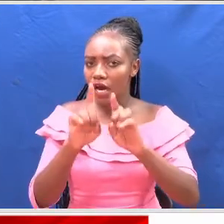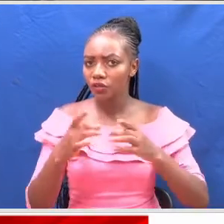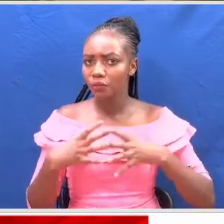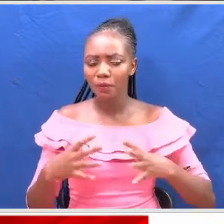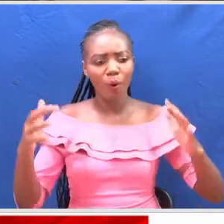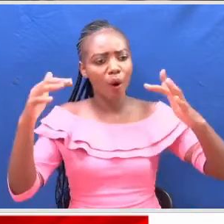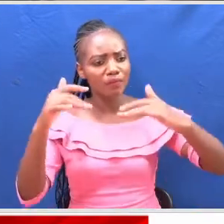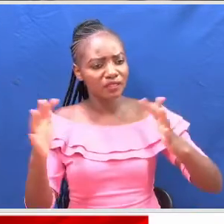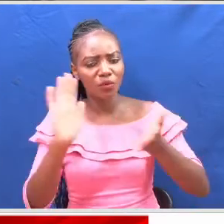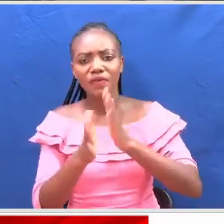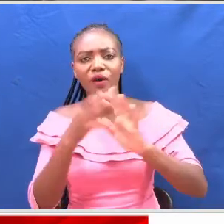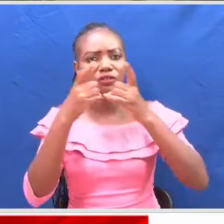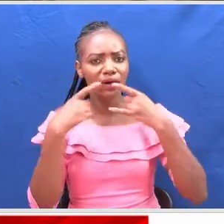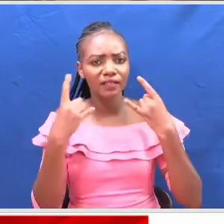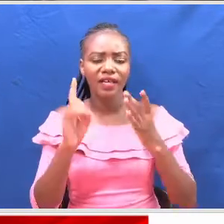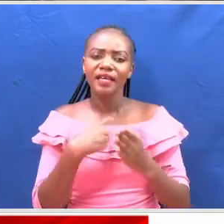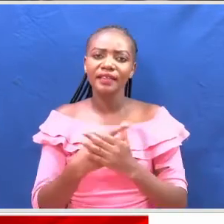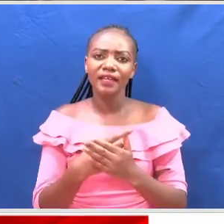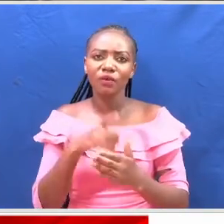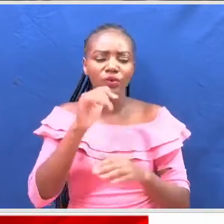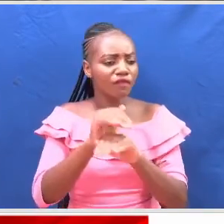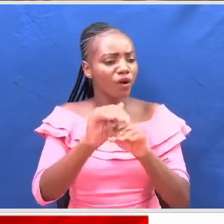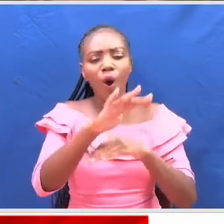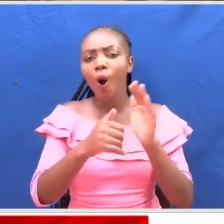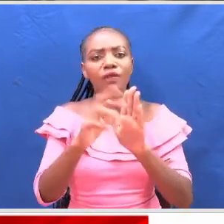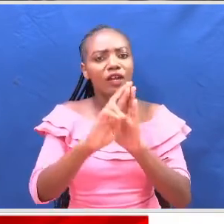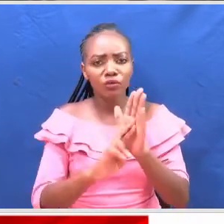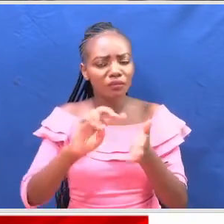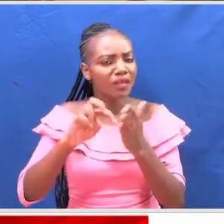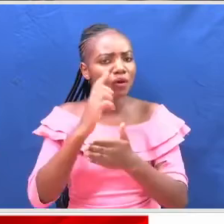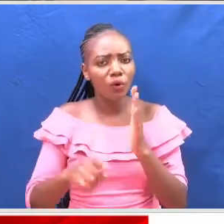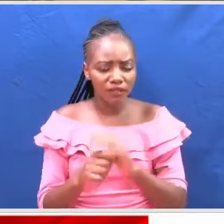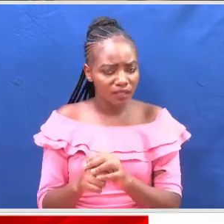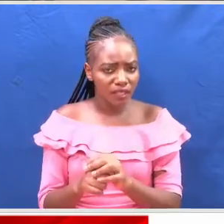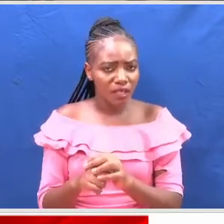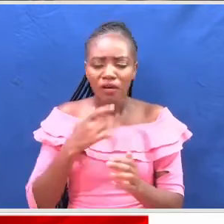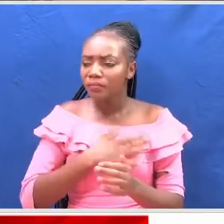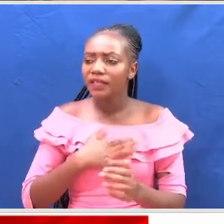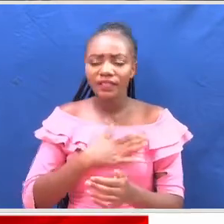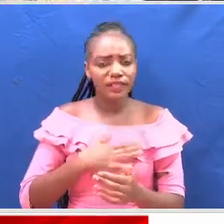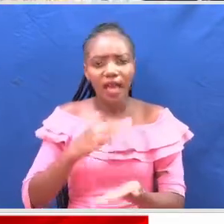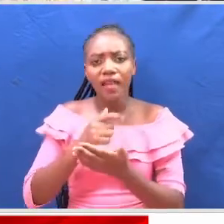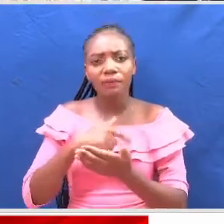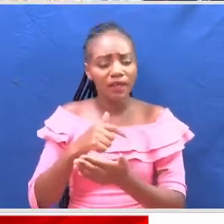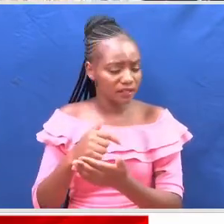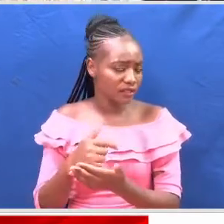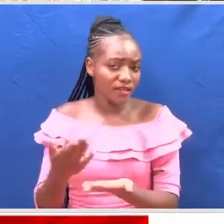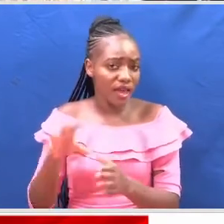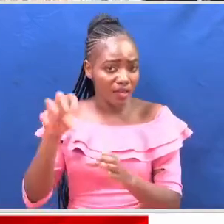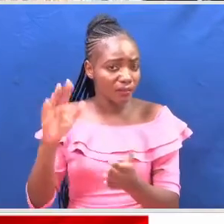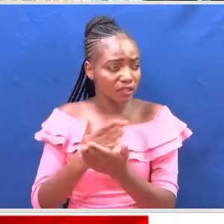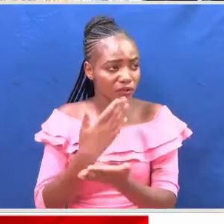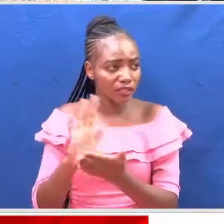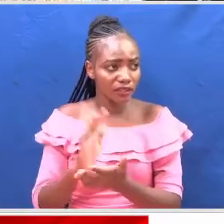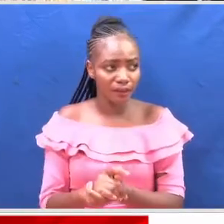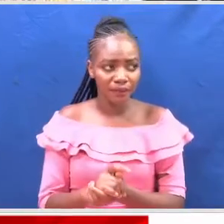wanakongamana, hawana mask, wanafanya nini. Na sisi tunafuata protocol zote, tunaosha watu wetu mikono, abiria wetu, kile kitu tunafuata vile inatakikana. Kitabu ilikuwa inabeba kama ni